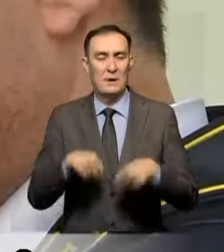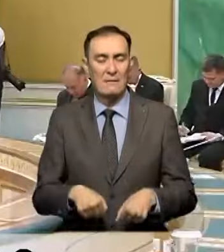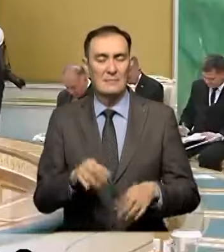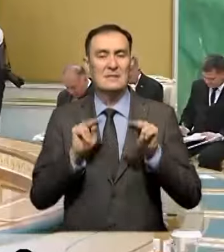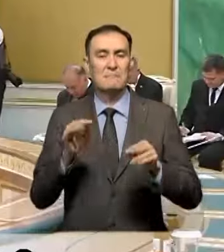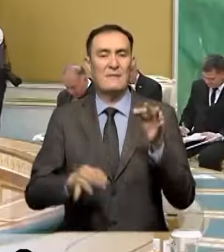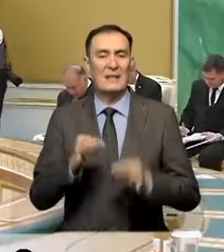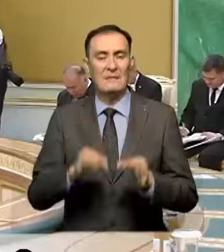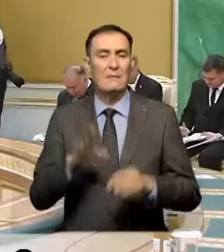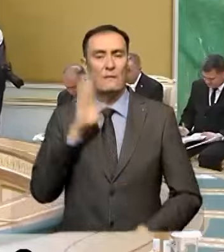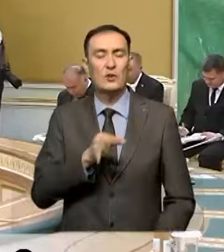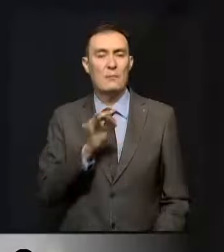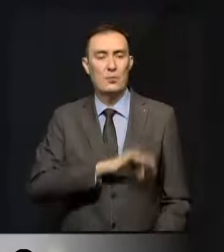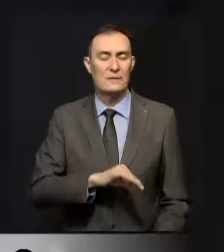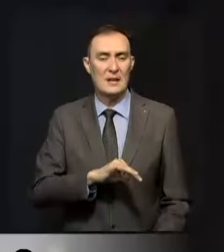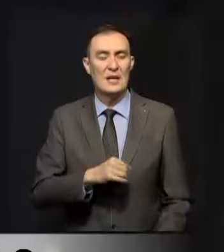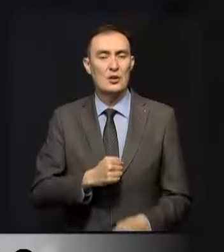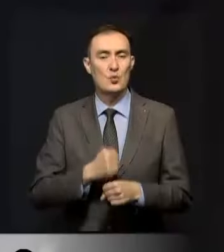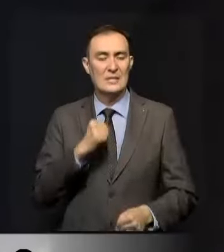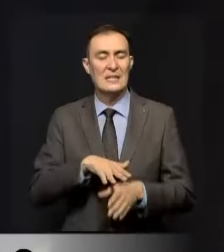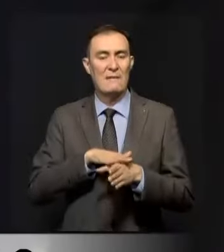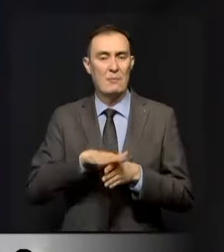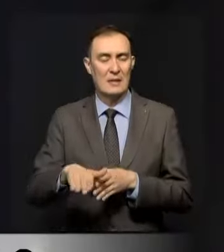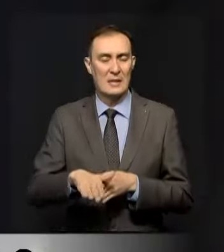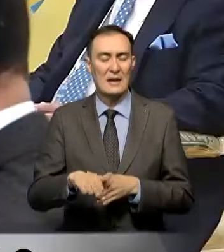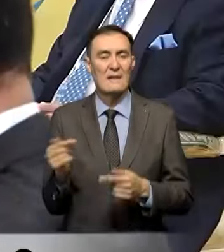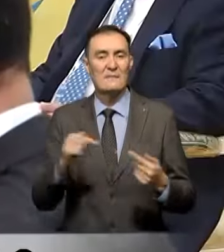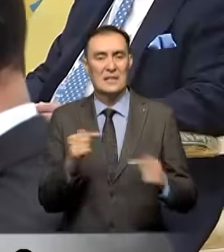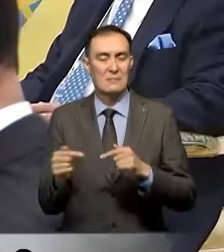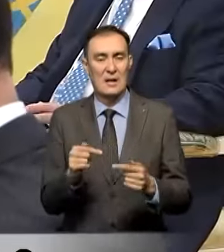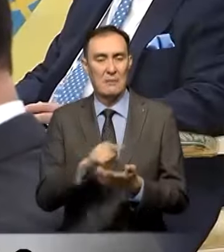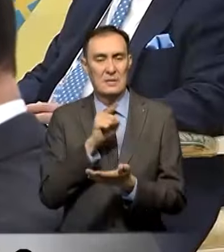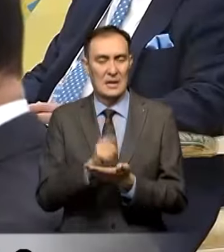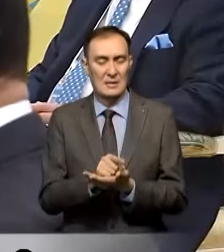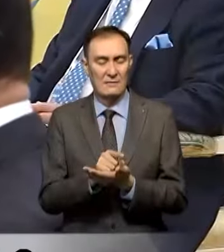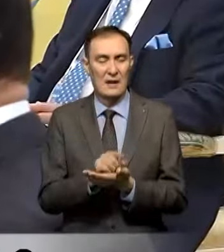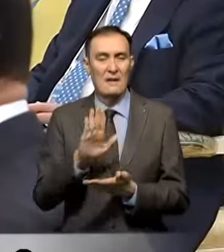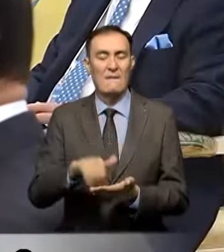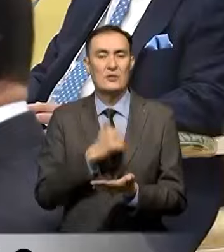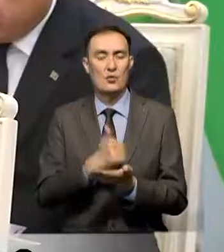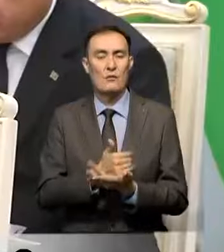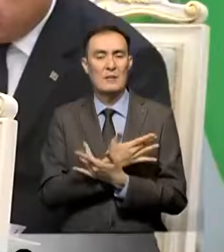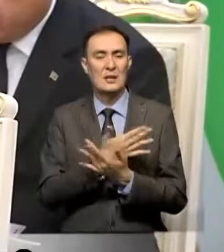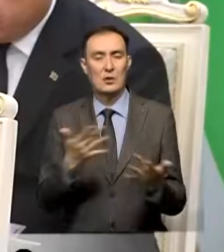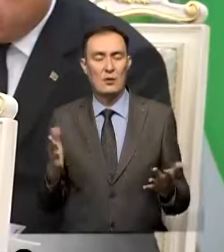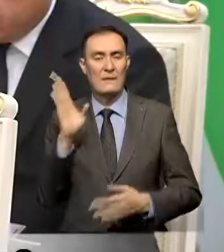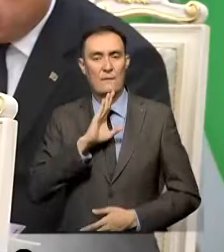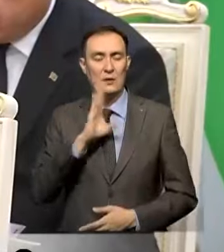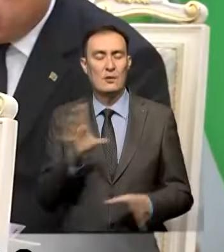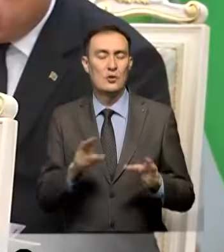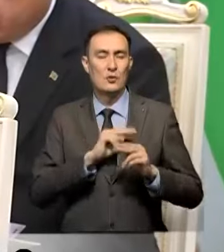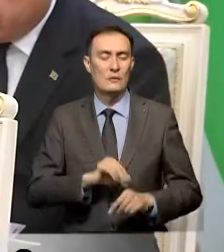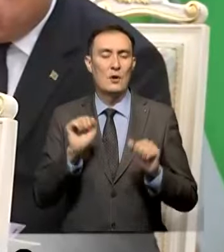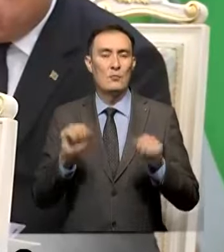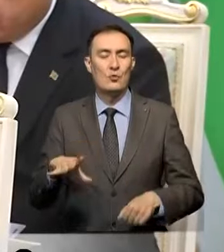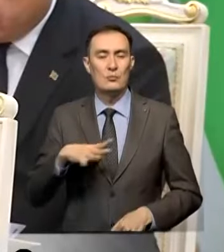справедливом водопользовании, неукоснительном выполнении взаимных обязательств. В основу многостороннего водного сотрудничества